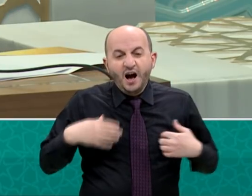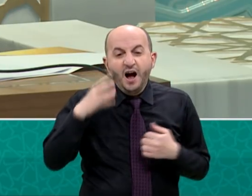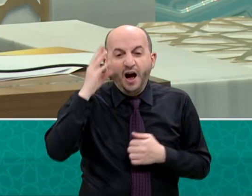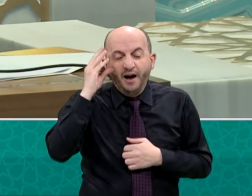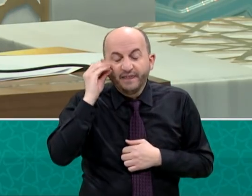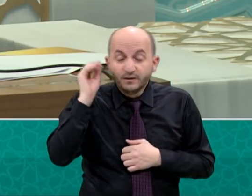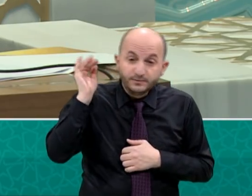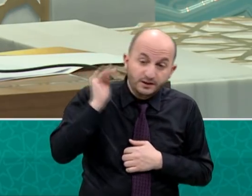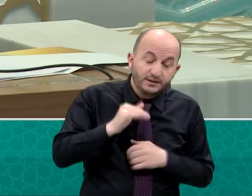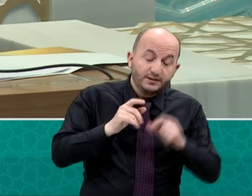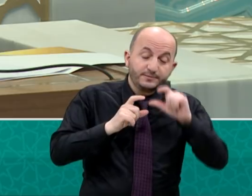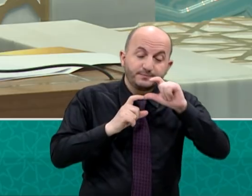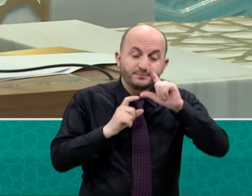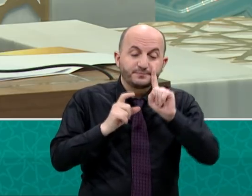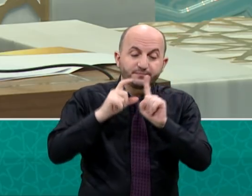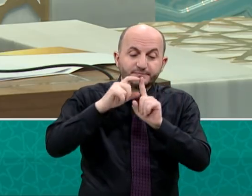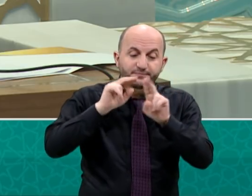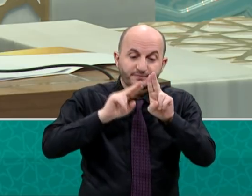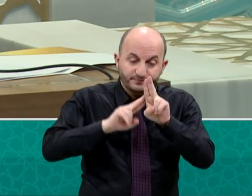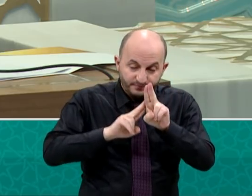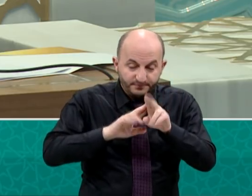gelen sıdık ve sadakat